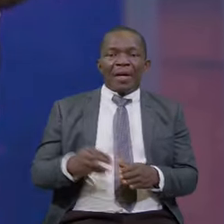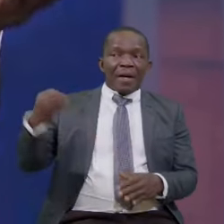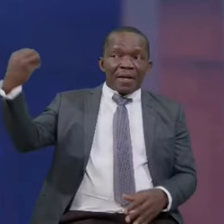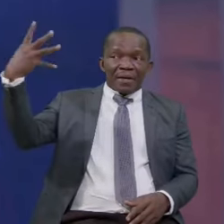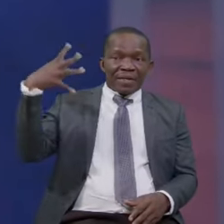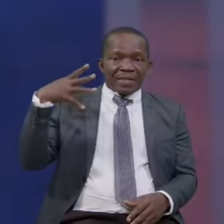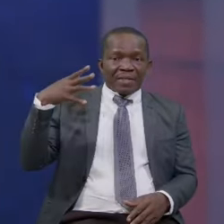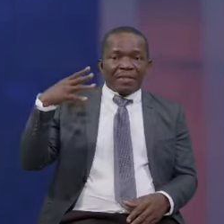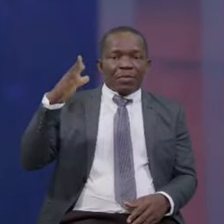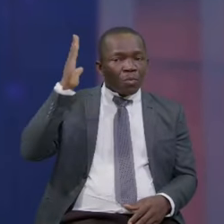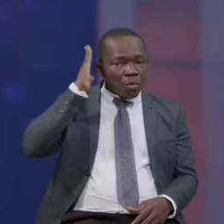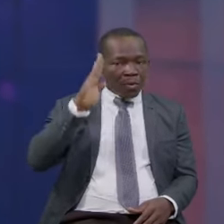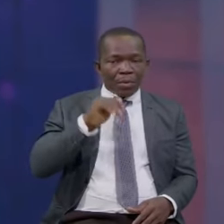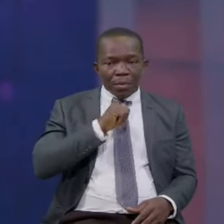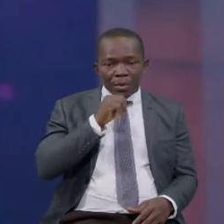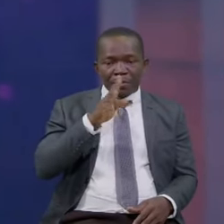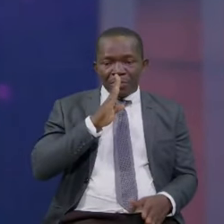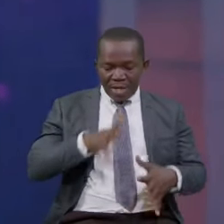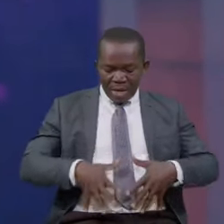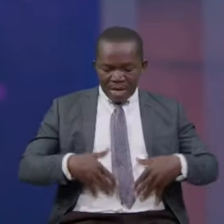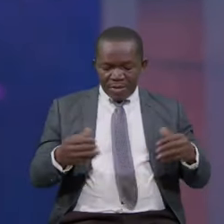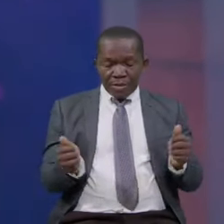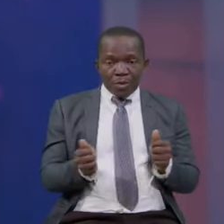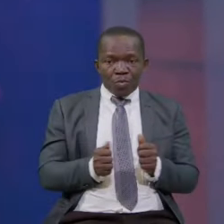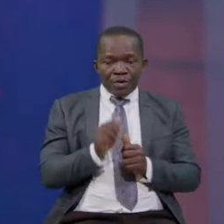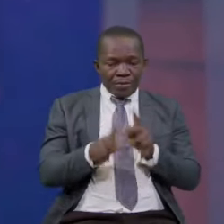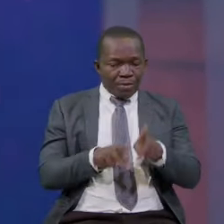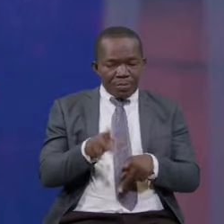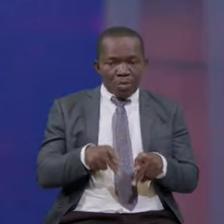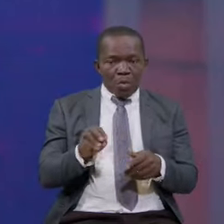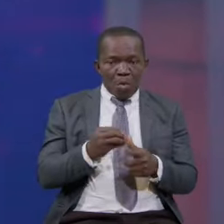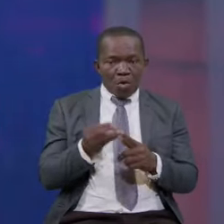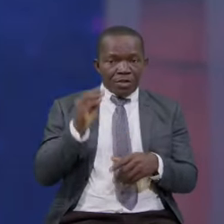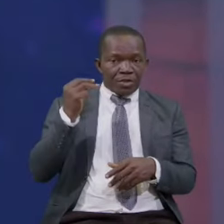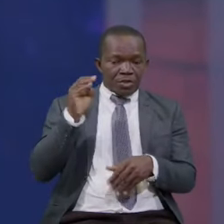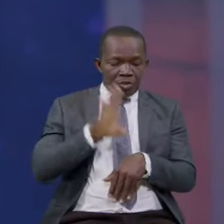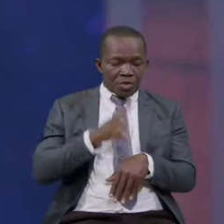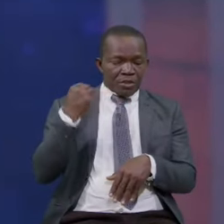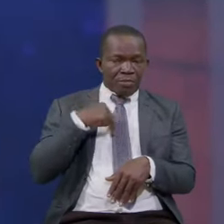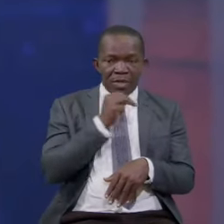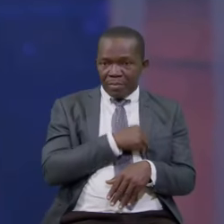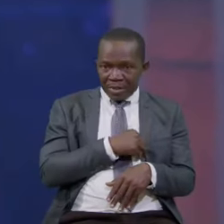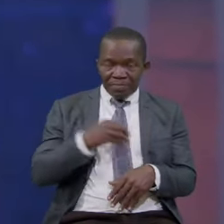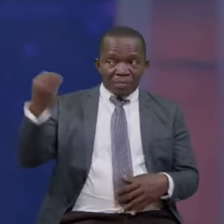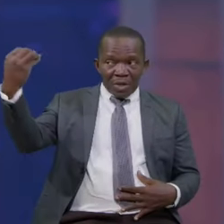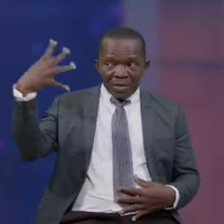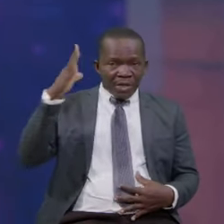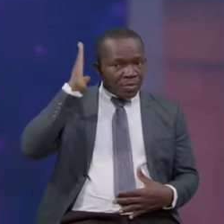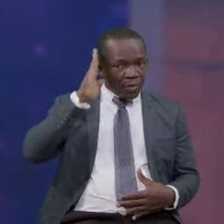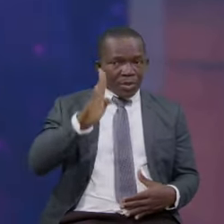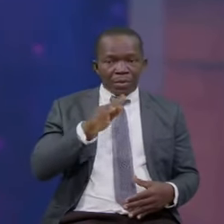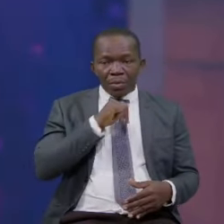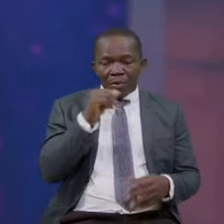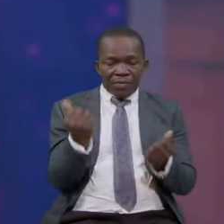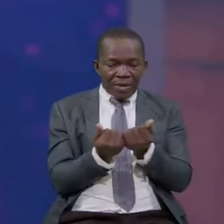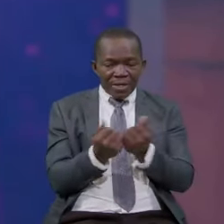l'assemblée la grâce ne va pas se fâcher contre le rétrograde la grâce ne va pas se battre au